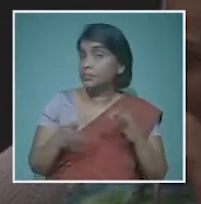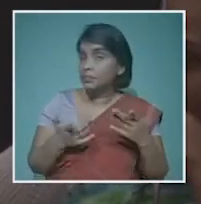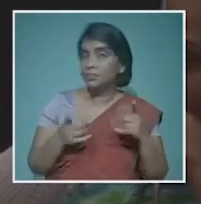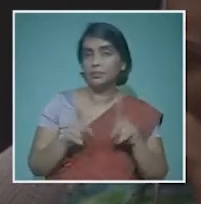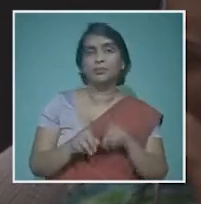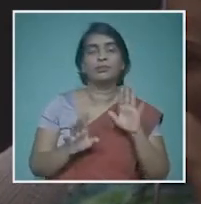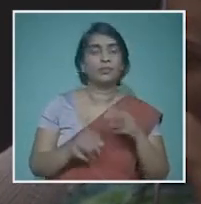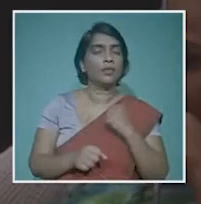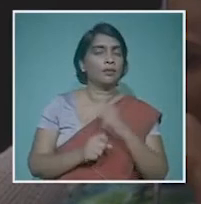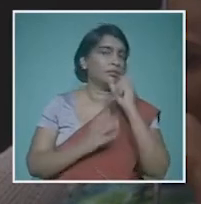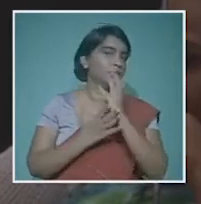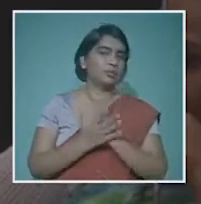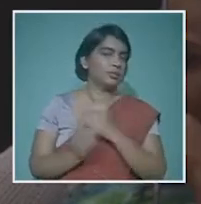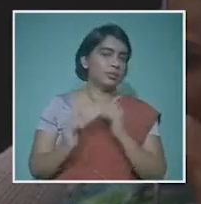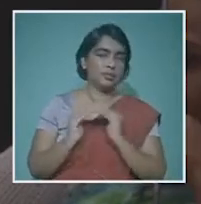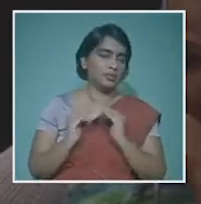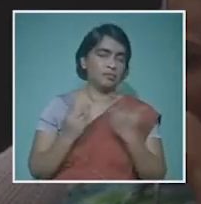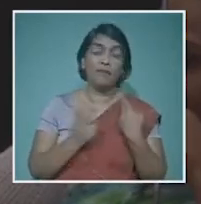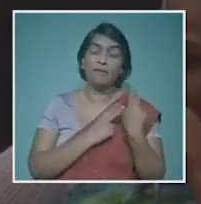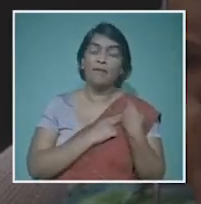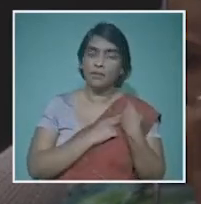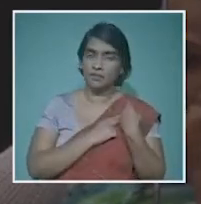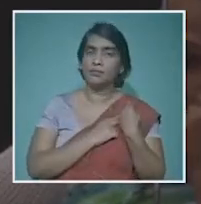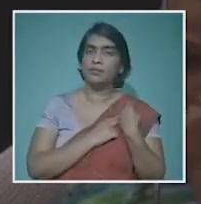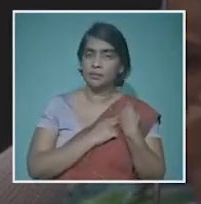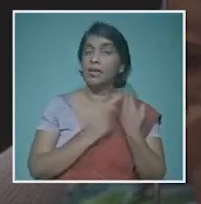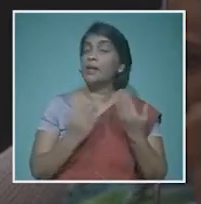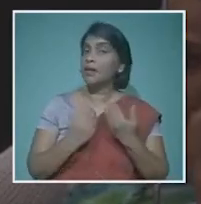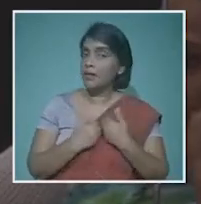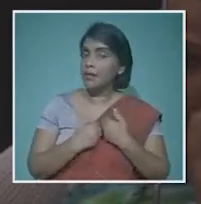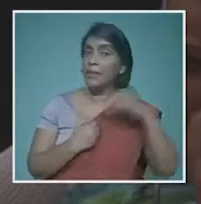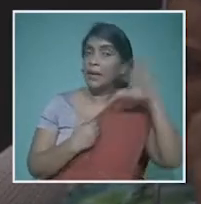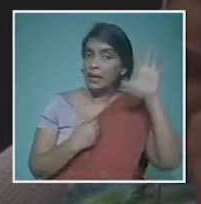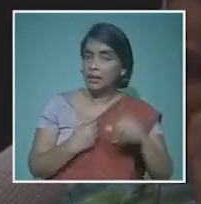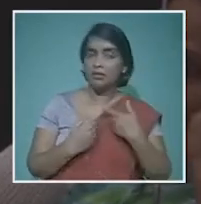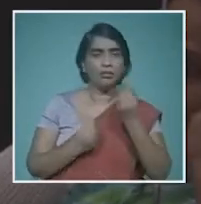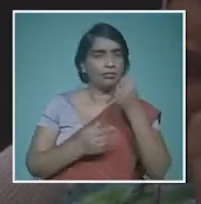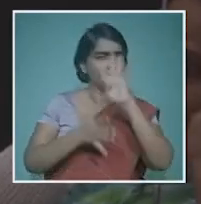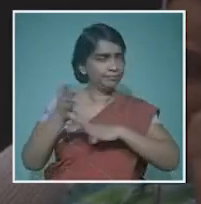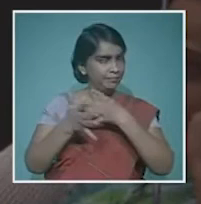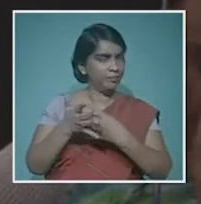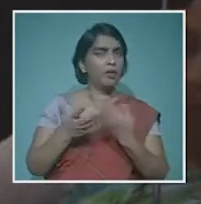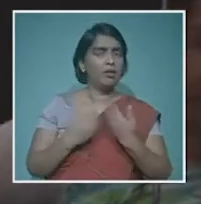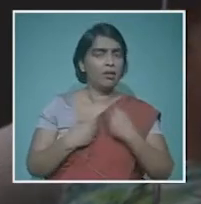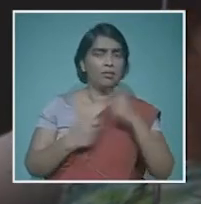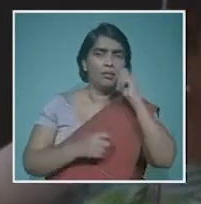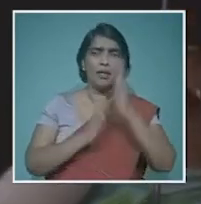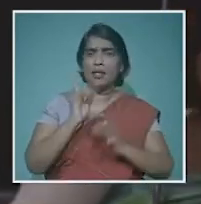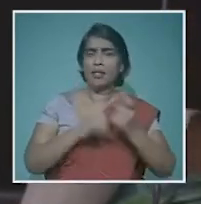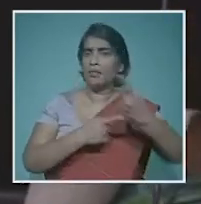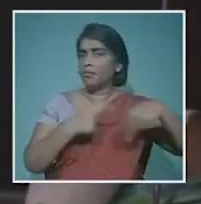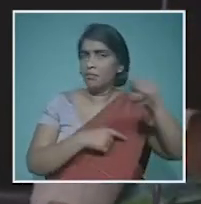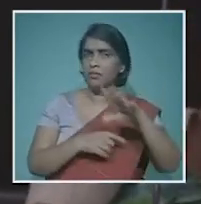නොකරන්න ආණ්ඩු ක්‍රම ප්‍රස්තාව අනුව බෑ බැඳිලා ඉන්නවා අපි ජනාව නම් අපේ අයවැය අපේ මහජන නියෝජිතයෝ